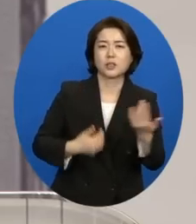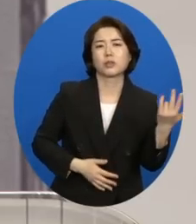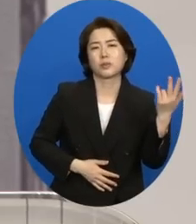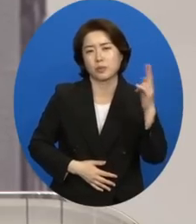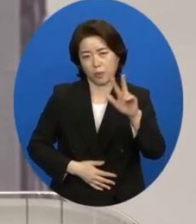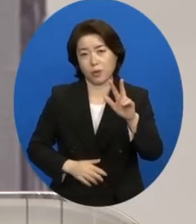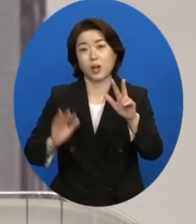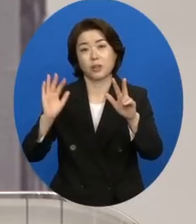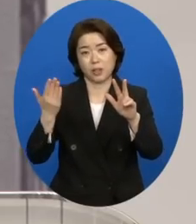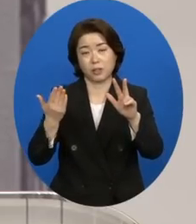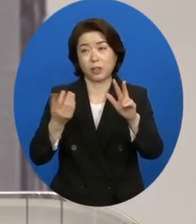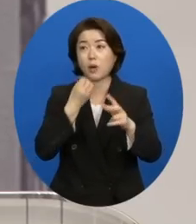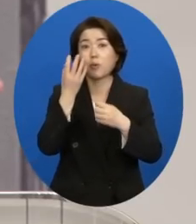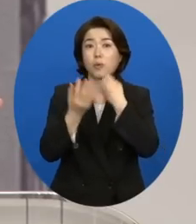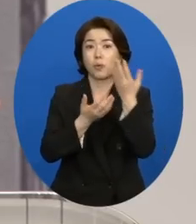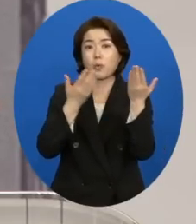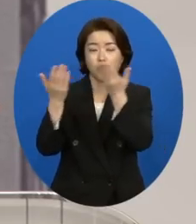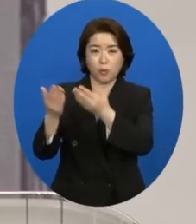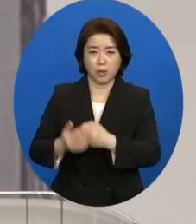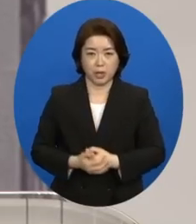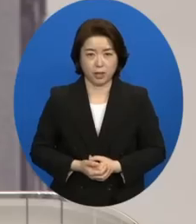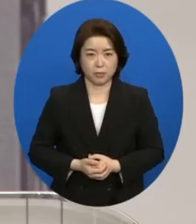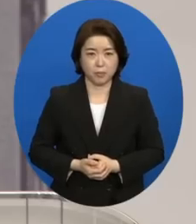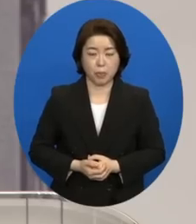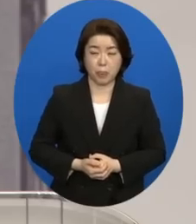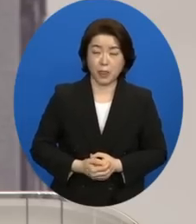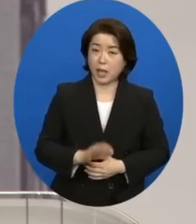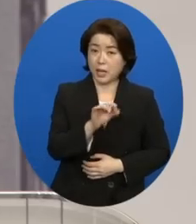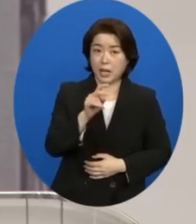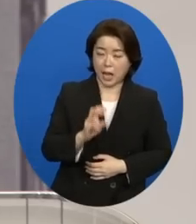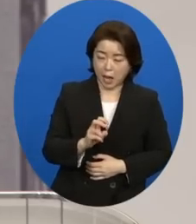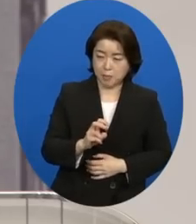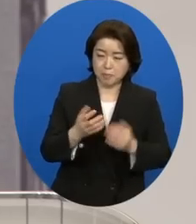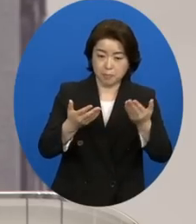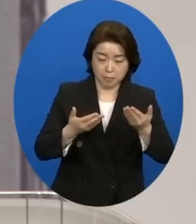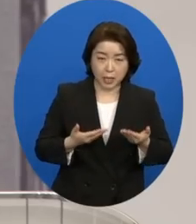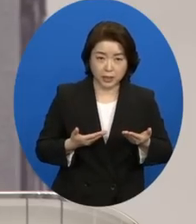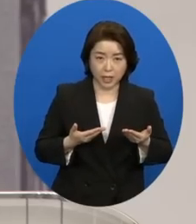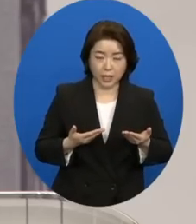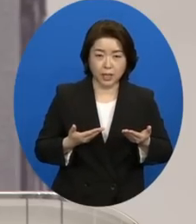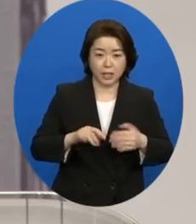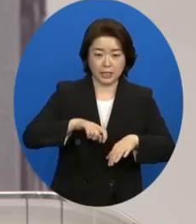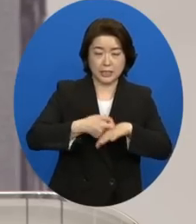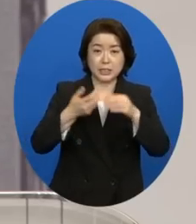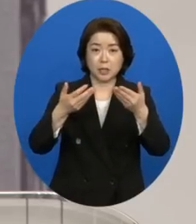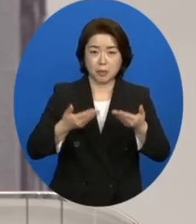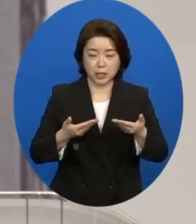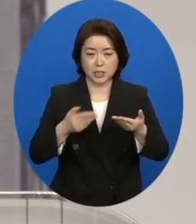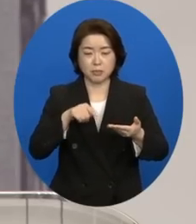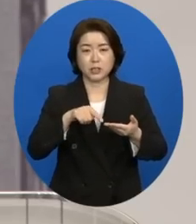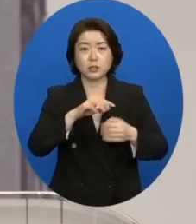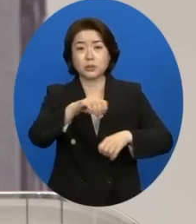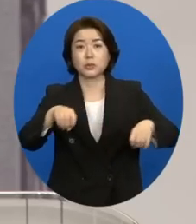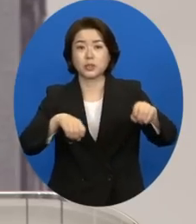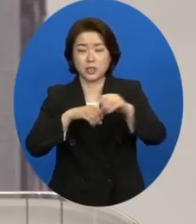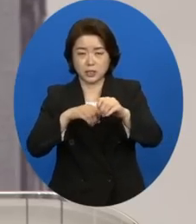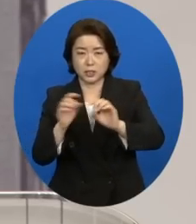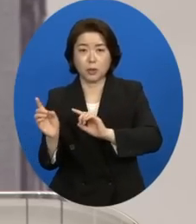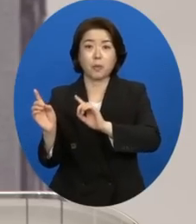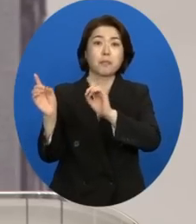돌아왔습니다 영적에 걸려 징계를 받았지만 징계로 오 회복하게 되었다는 것이죠 여러분